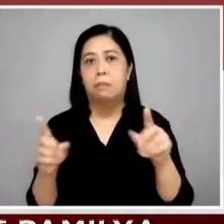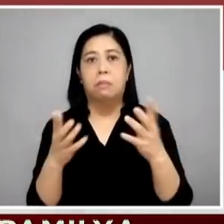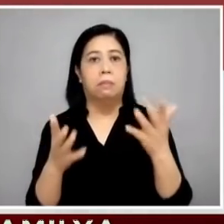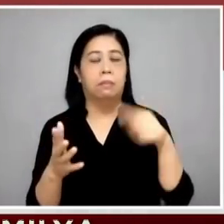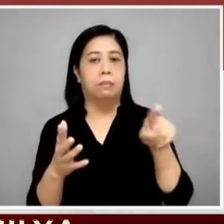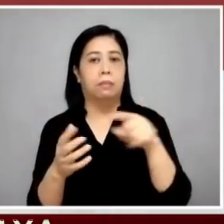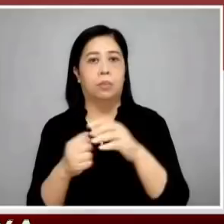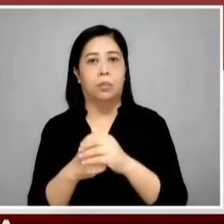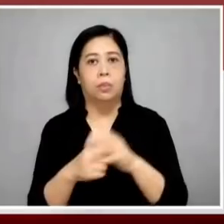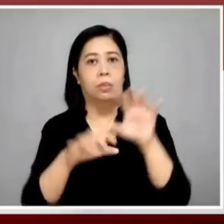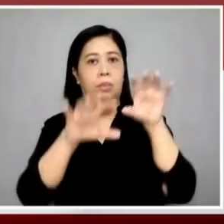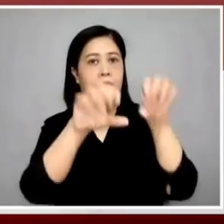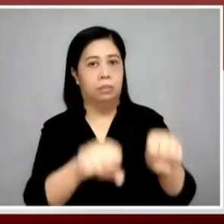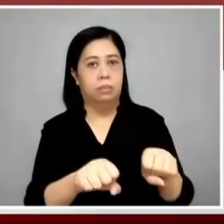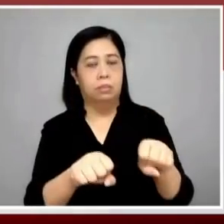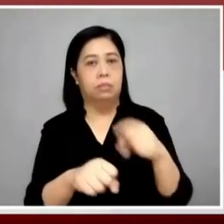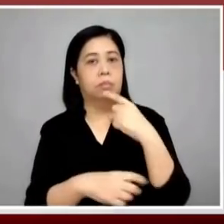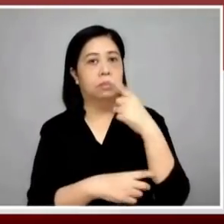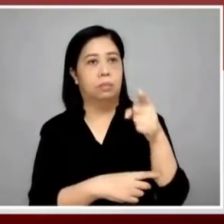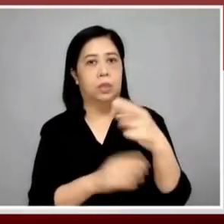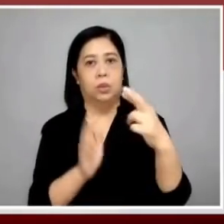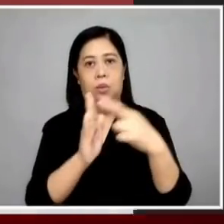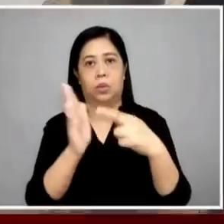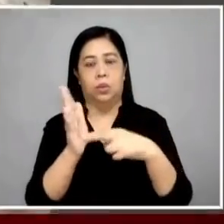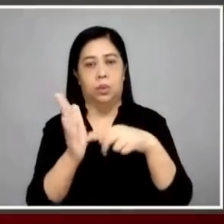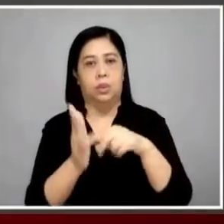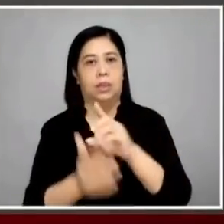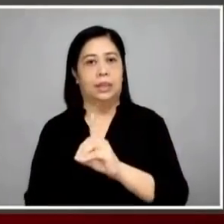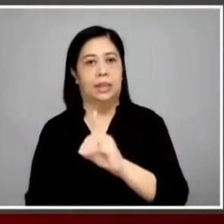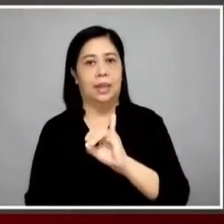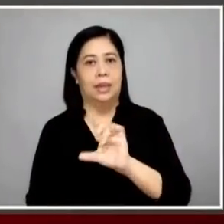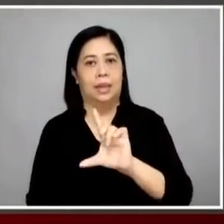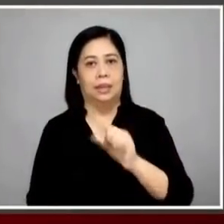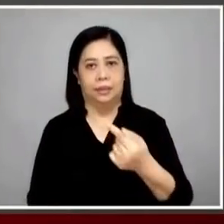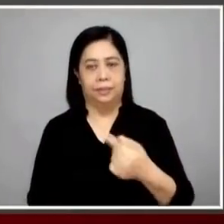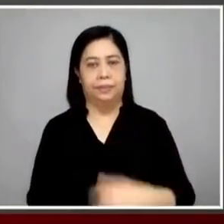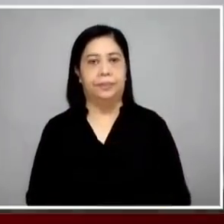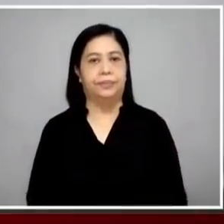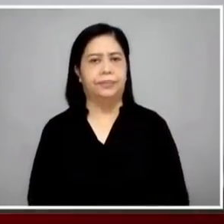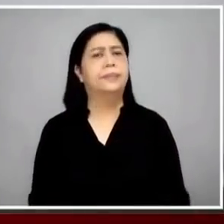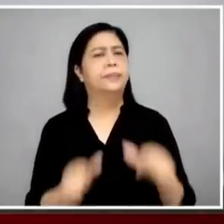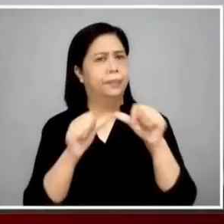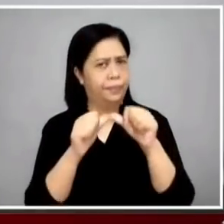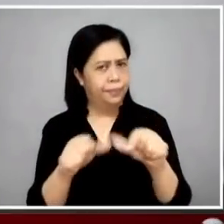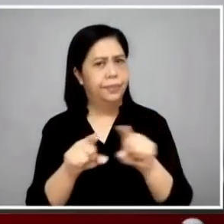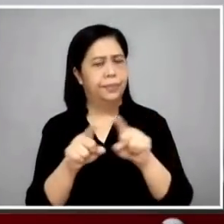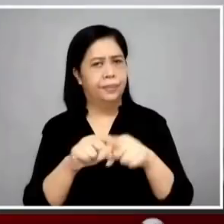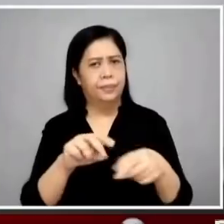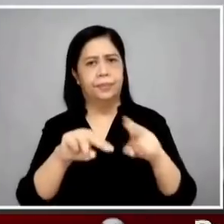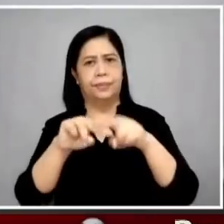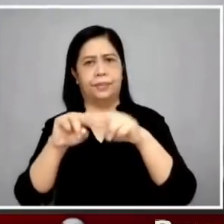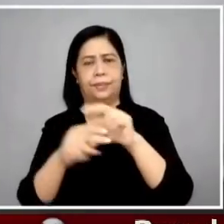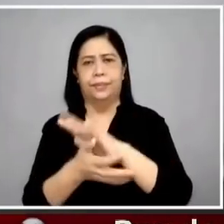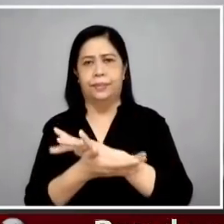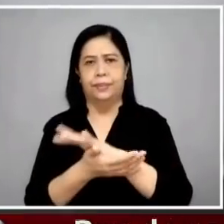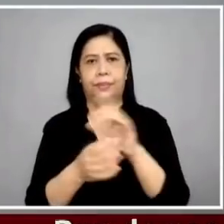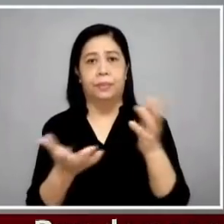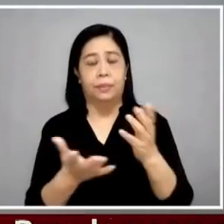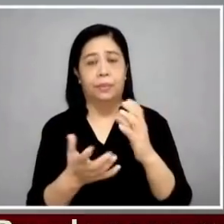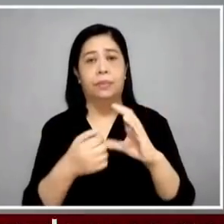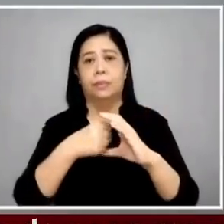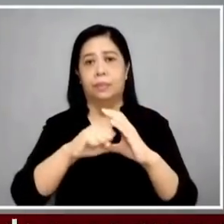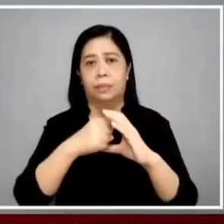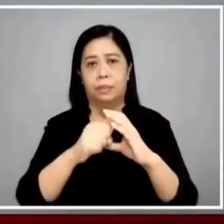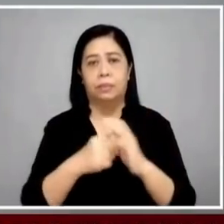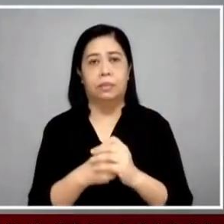silang arestuhin ayon sa kautusan po ng DILG. Patuloy din ang pagsipa ng COVID cases sa Camarines Sur.